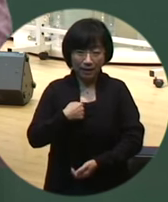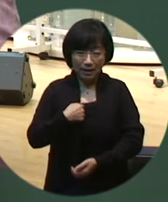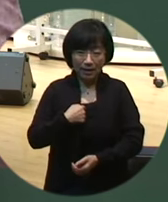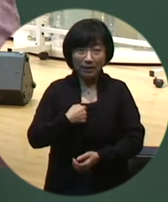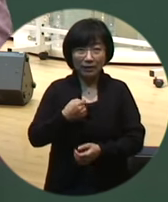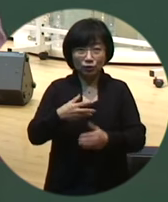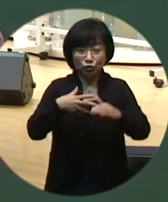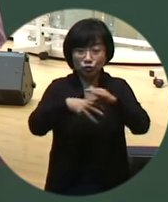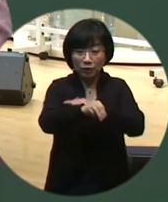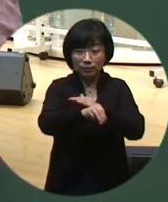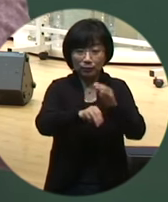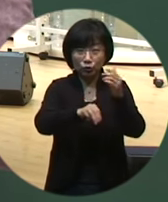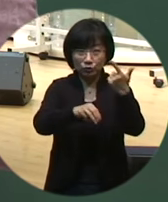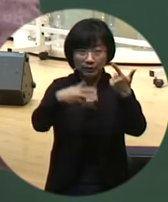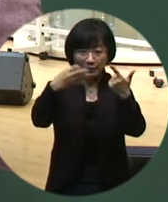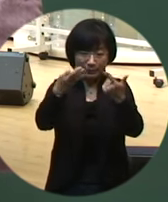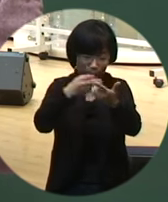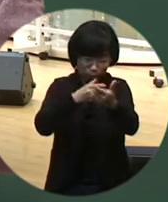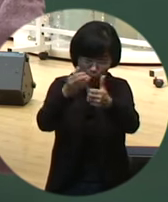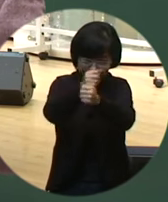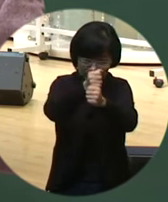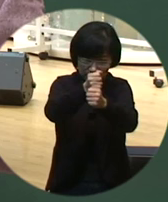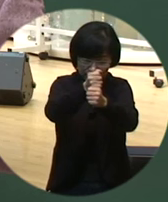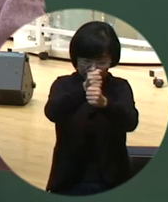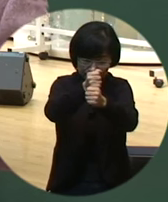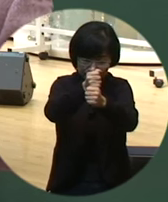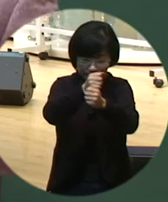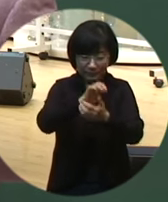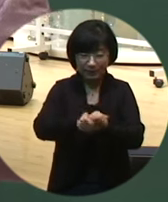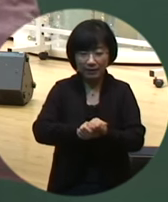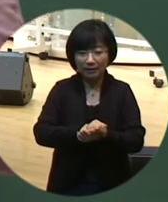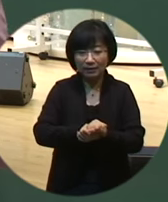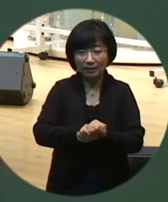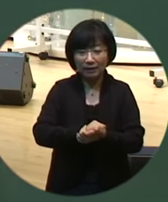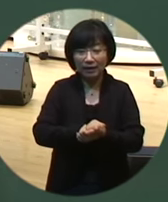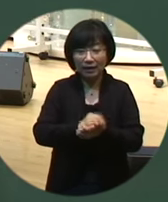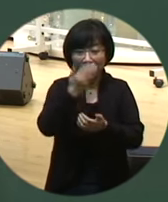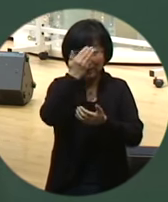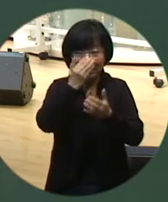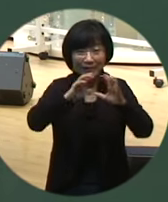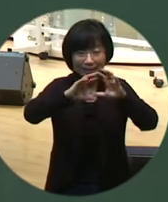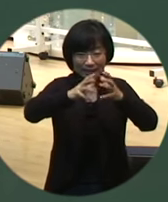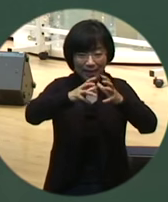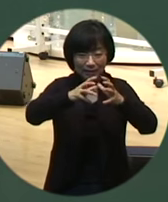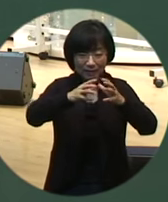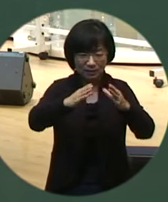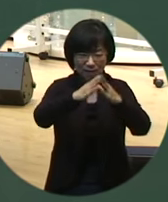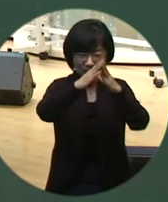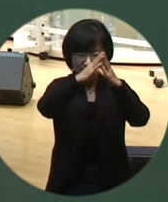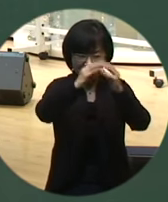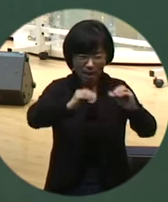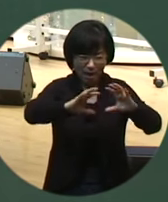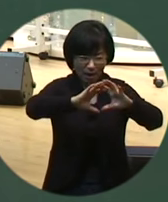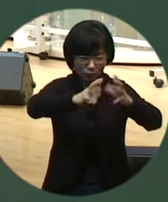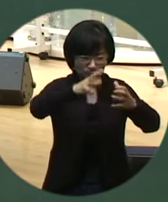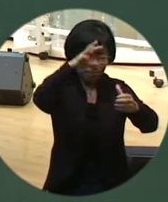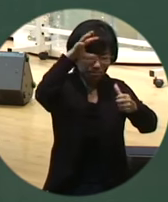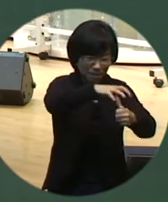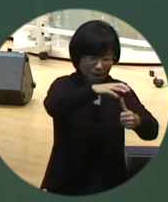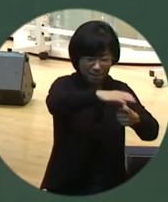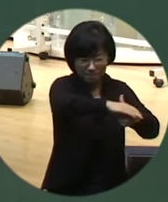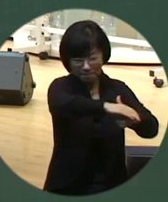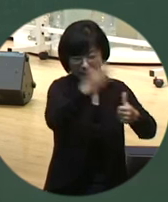this gospel. 이스라엘은 출애굽했어요. And Israel came out from Egypt. 이 복음 붙잡는 순간 저와